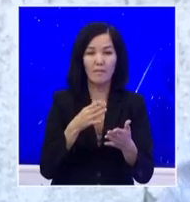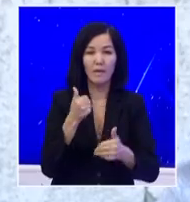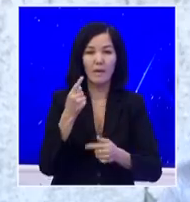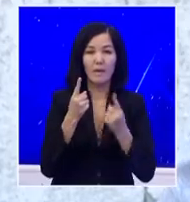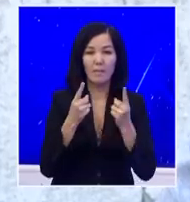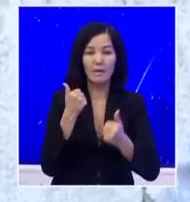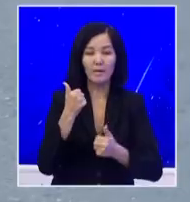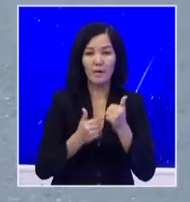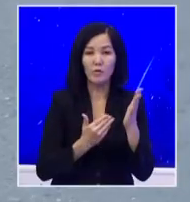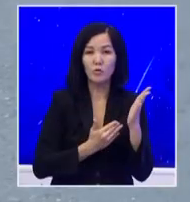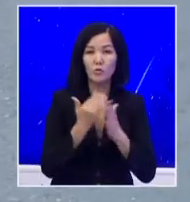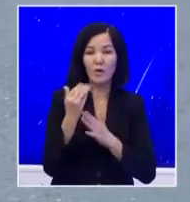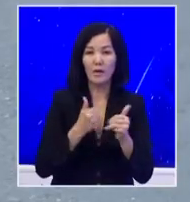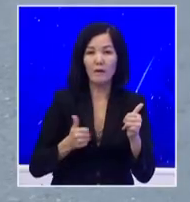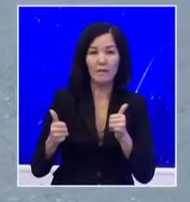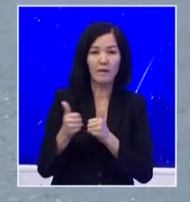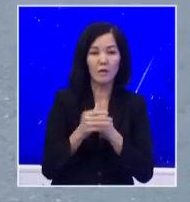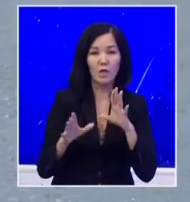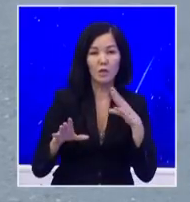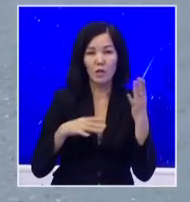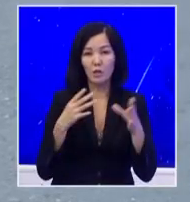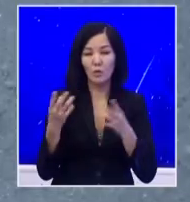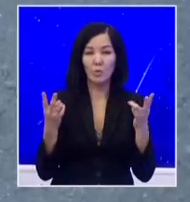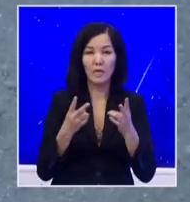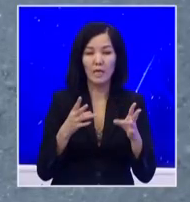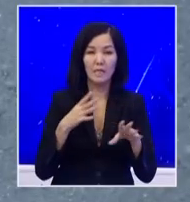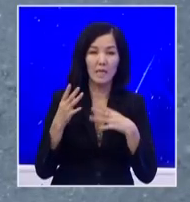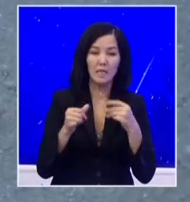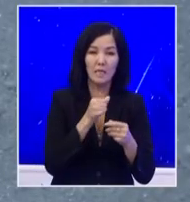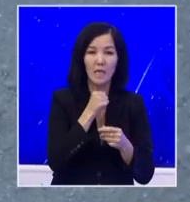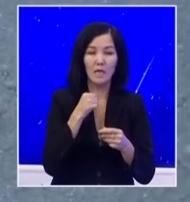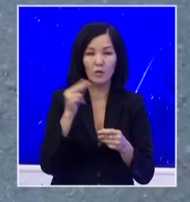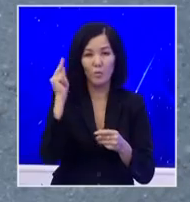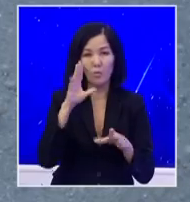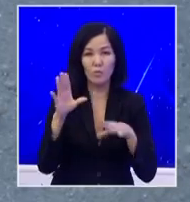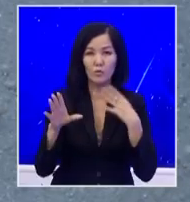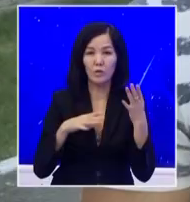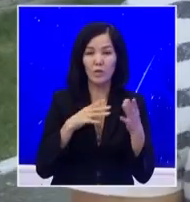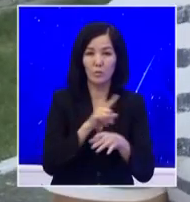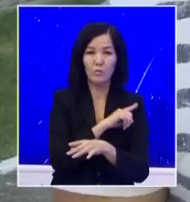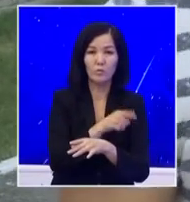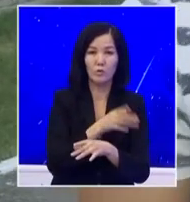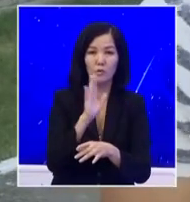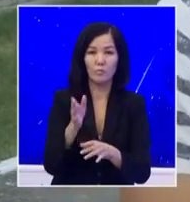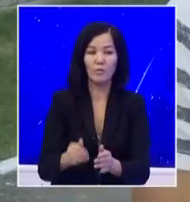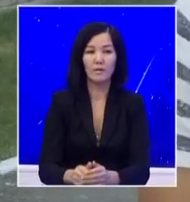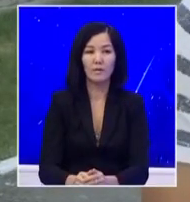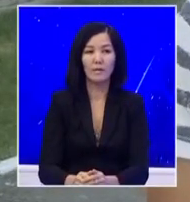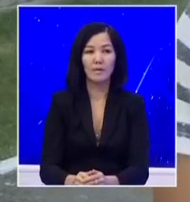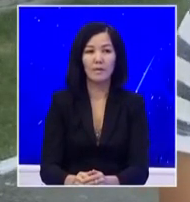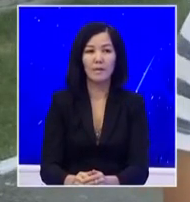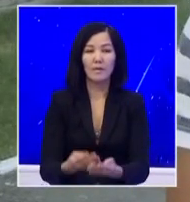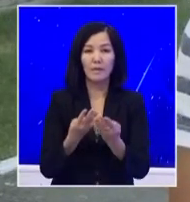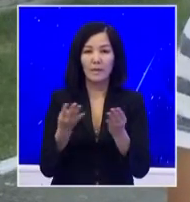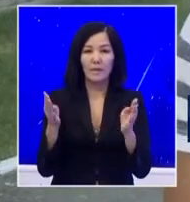бәсекеде бәстері жоғары болуы үшін тек қана жаттығу керек. Олар дайындықтарын Талғардағы оқу жаттығуда тіптен шыңдайды. Карантинде енді